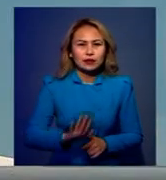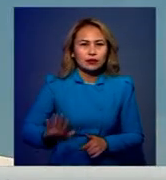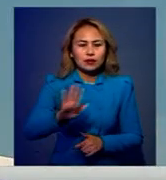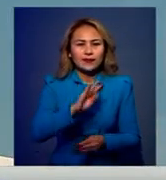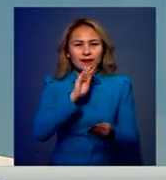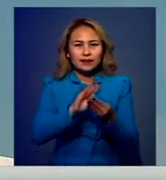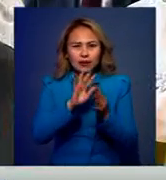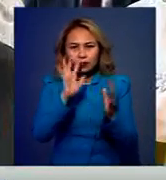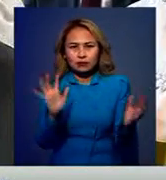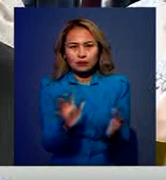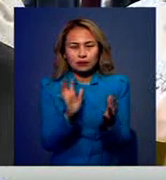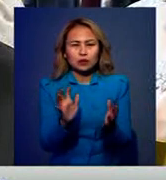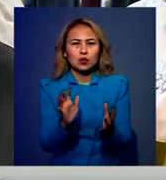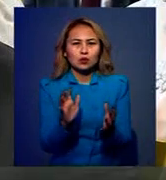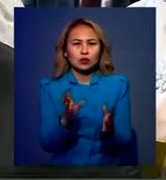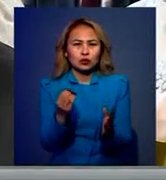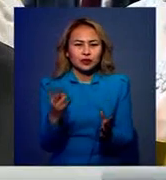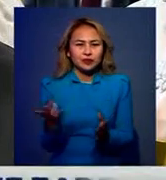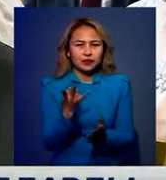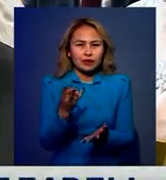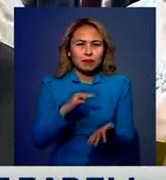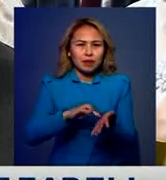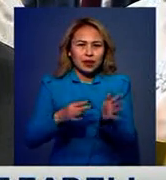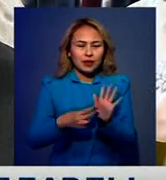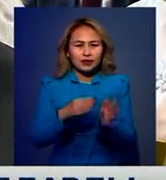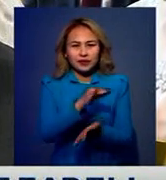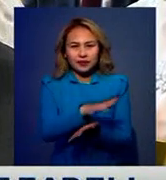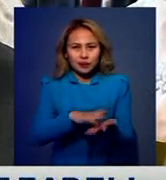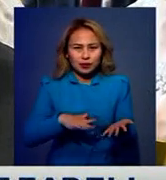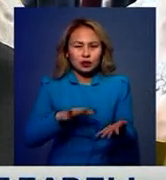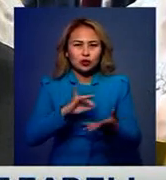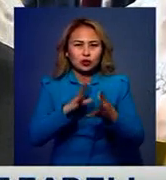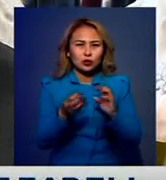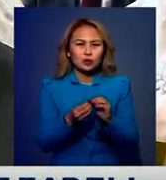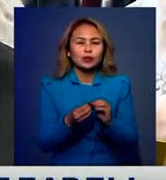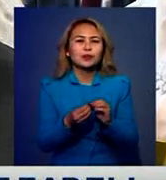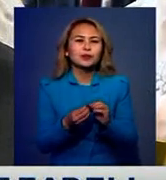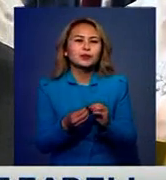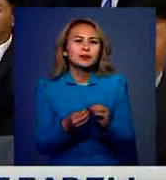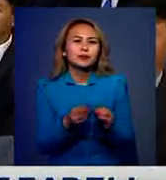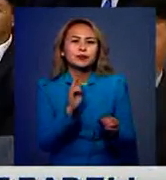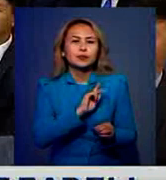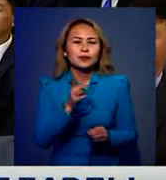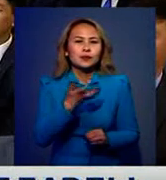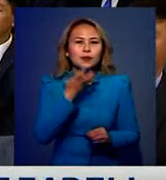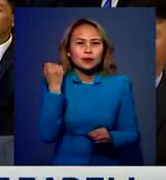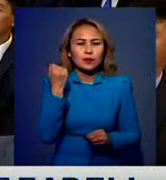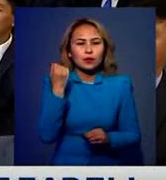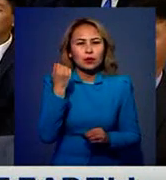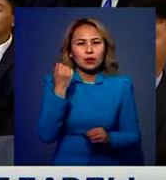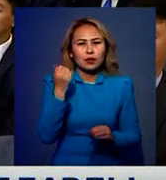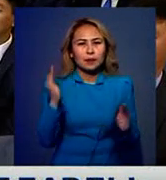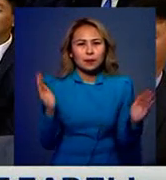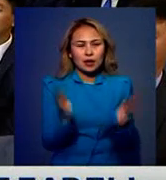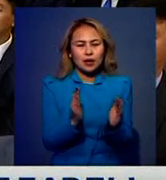сақтап қалу жобасы іске асырылуда. Осы жобаның және Көкарал бөгетінің арқасында кіші